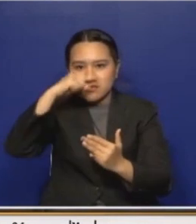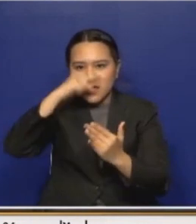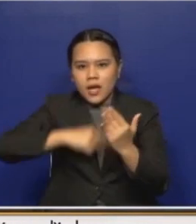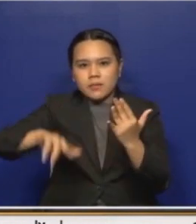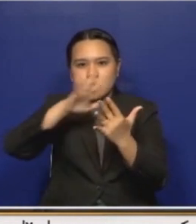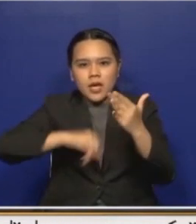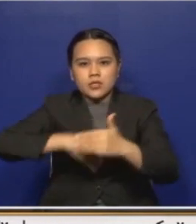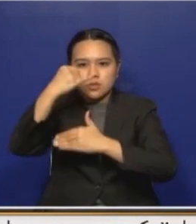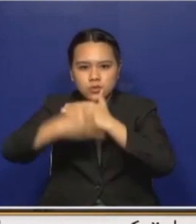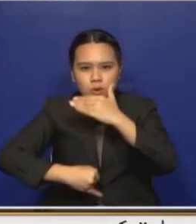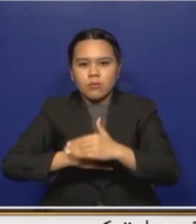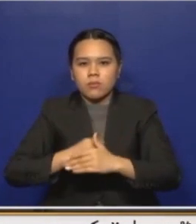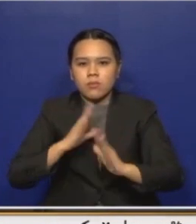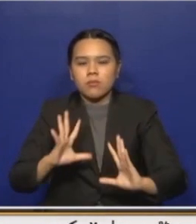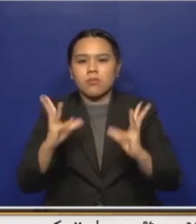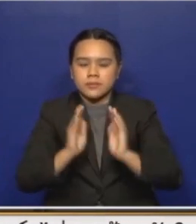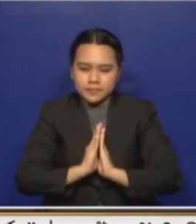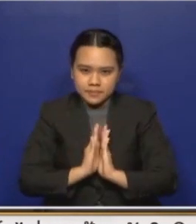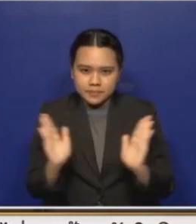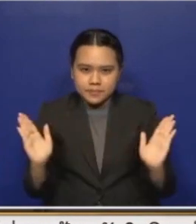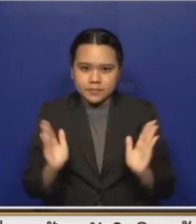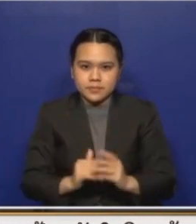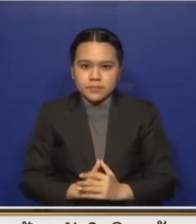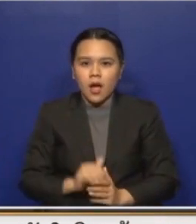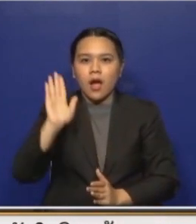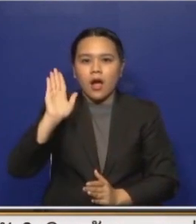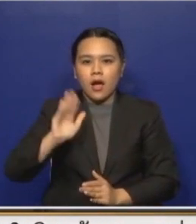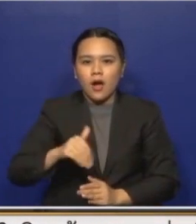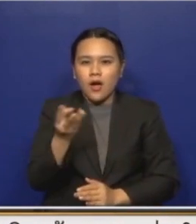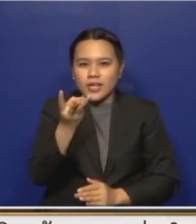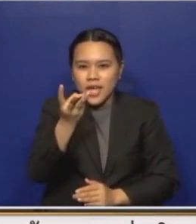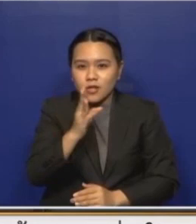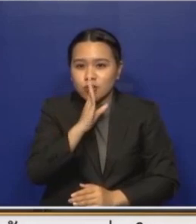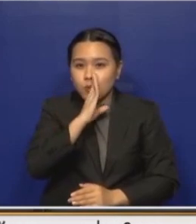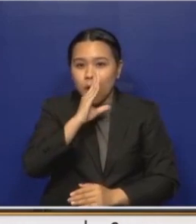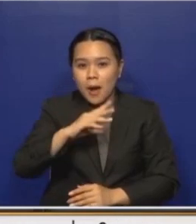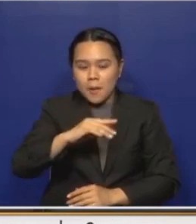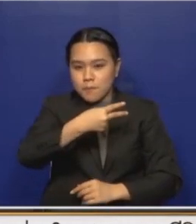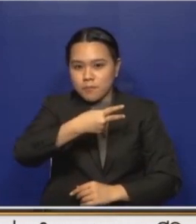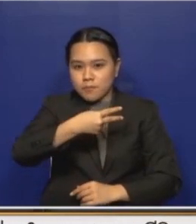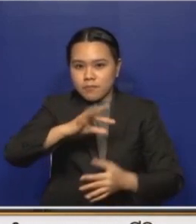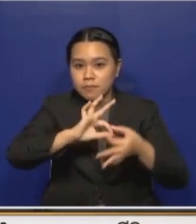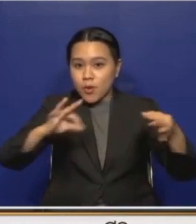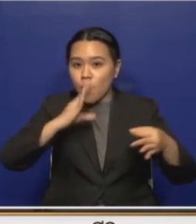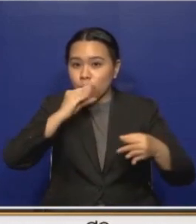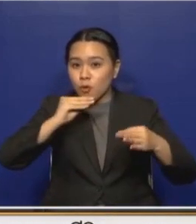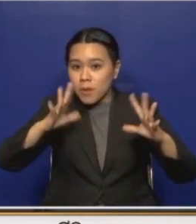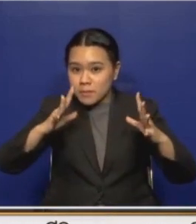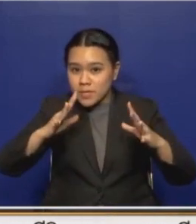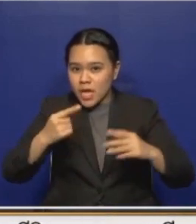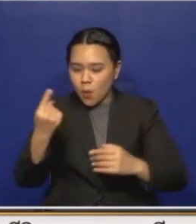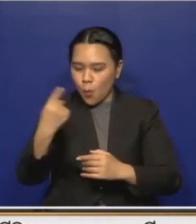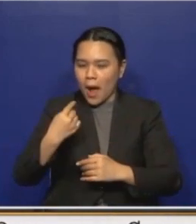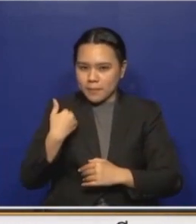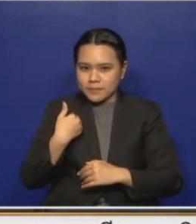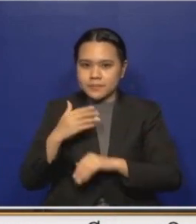คือญี่ปุ่นและญี่ปุ่นกำลังจะมีแนวโน้มย้ายฐานการผลิตทั้งหมดไปเวียดนามวันนั้นเป็นวันจบ